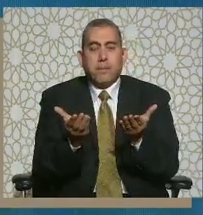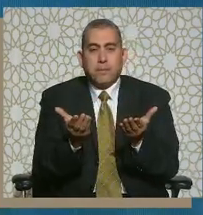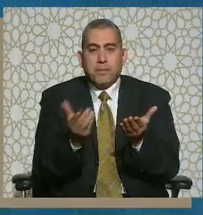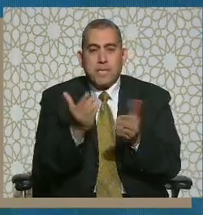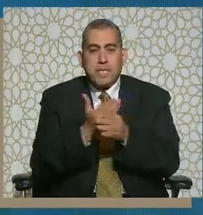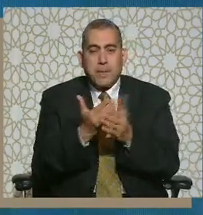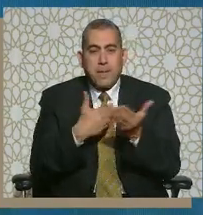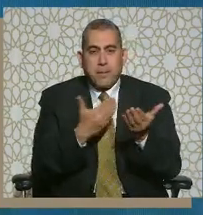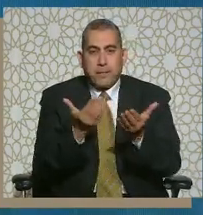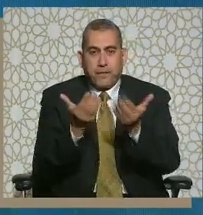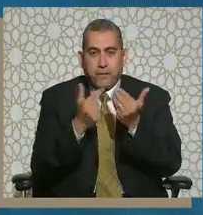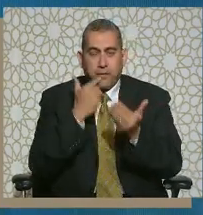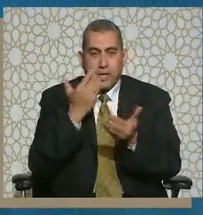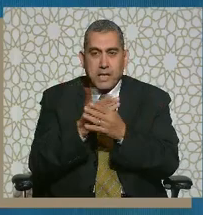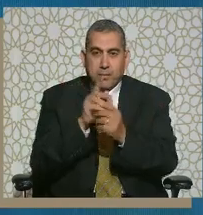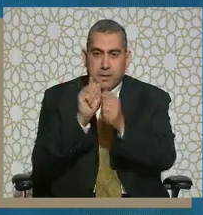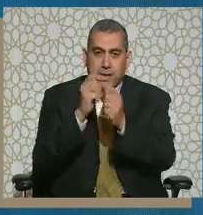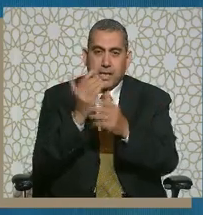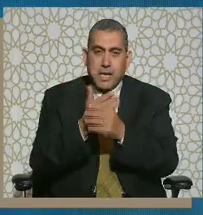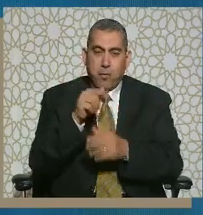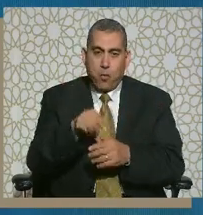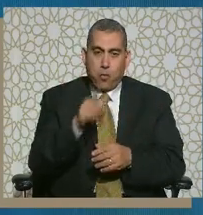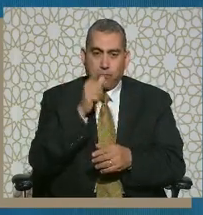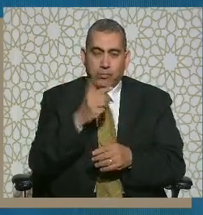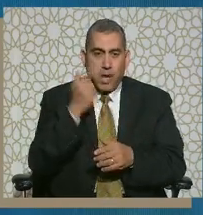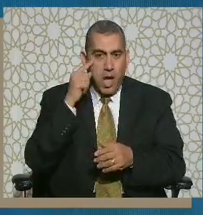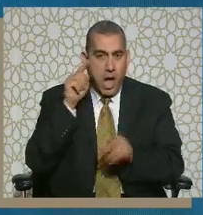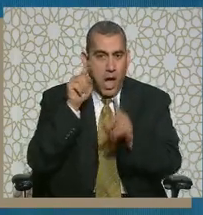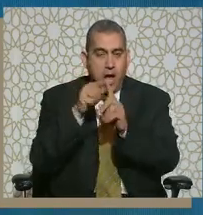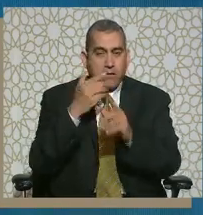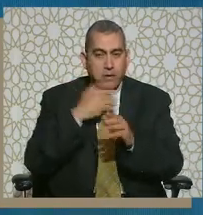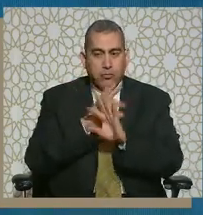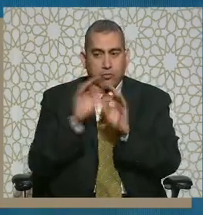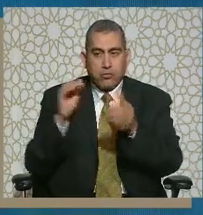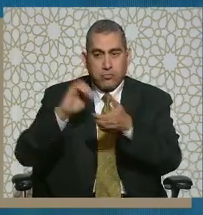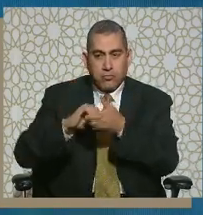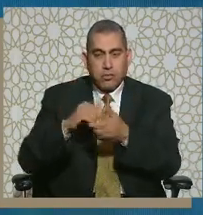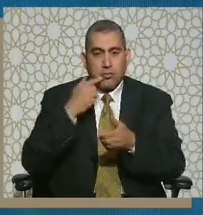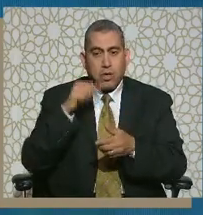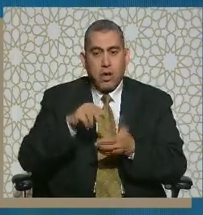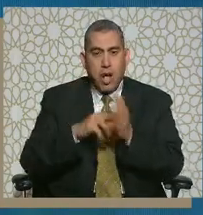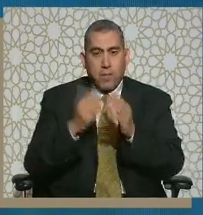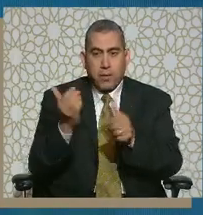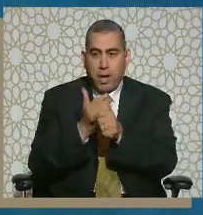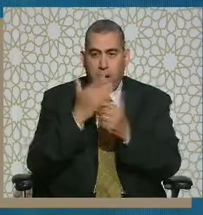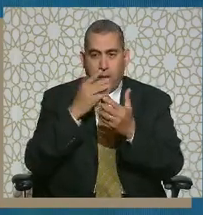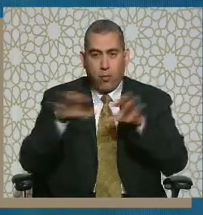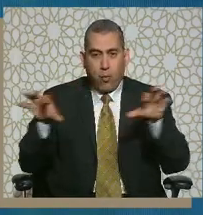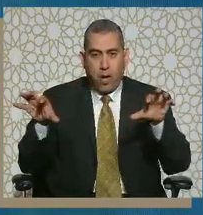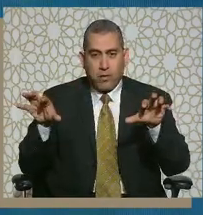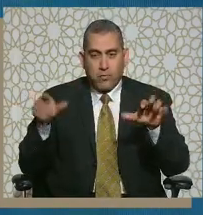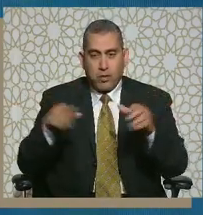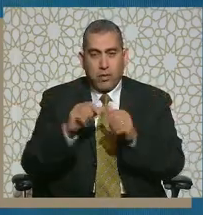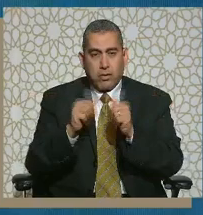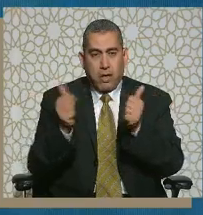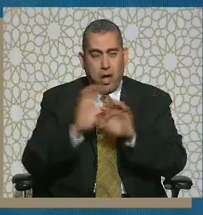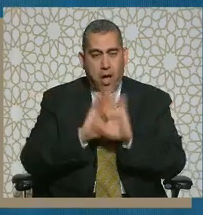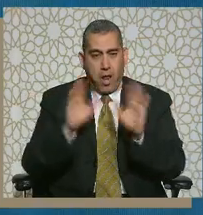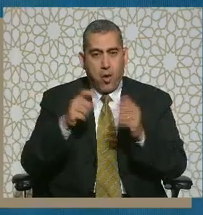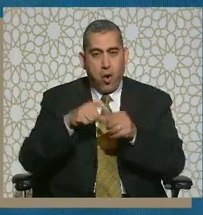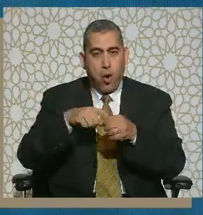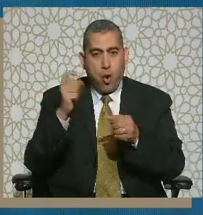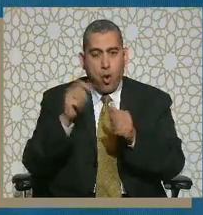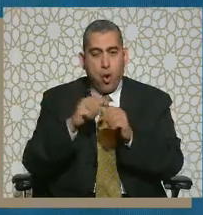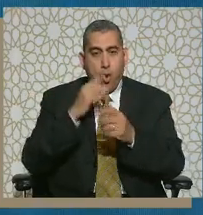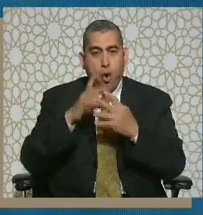السبب ونعالج السبب اولا عشان نقدر نرجع، لان انت دلوقتي مش ازواج، هي دلوقتي مطلقه منك، والخلع ده